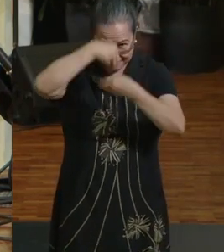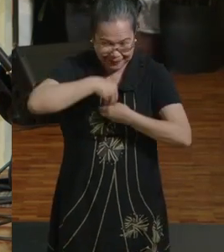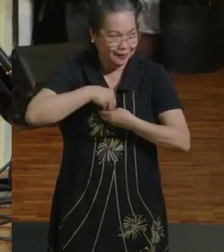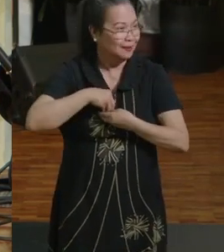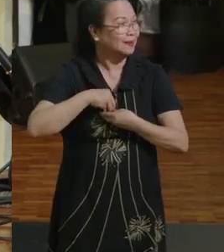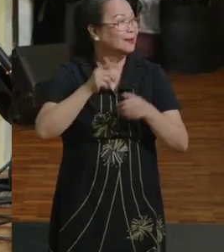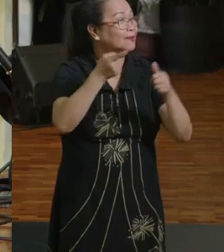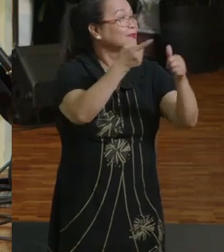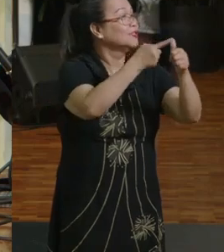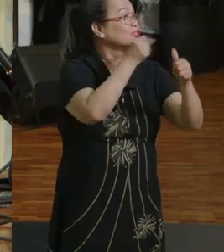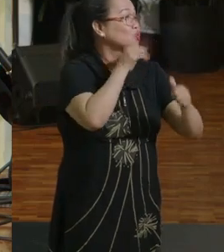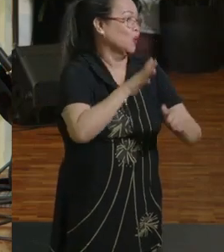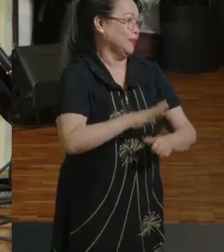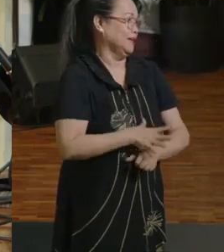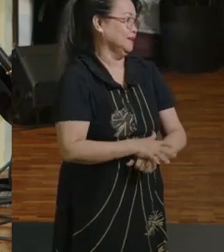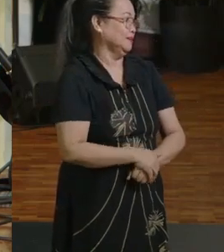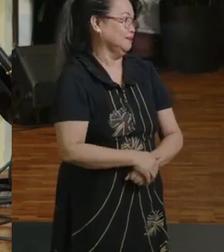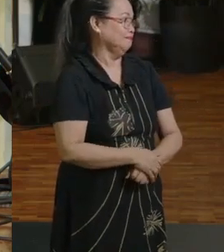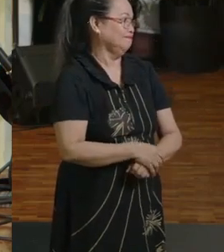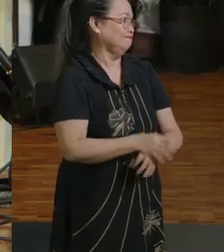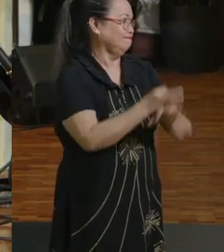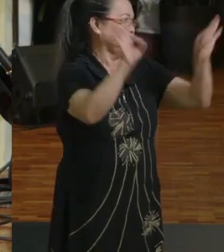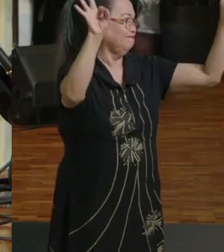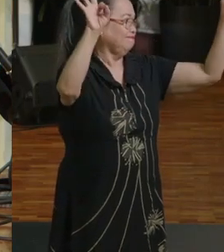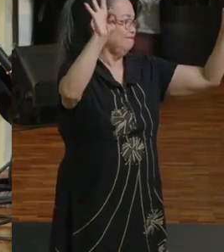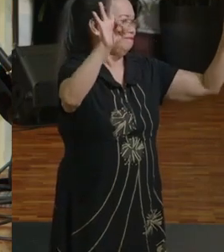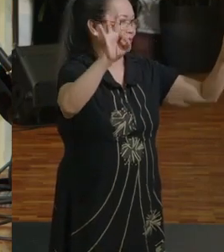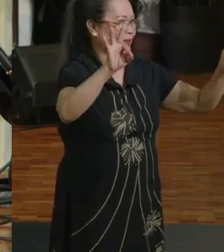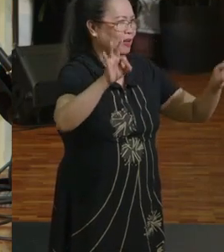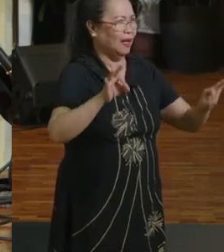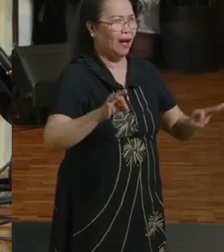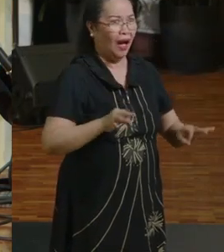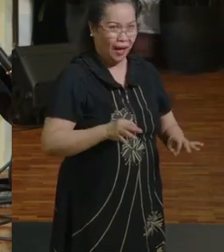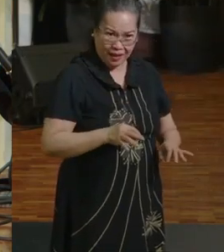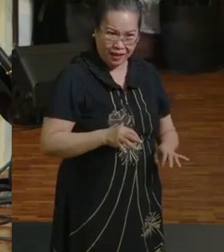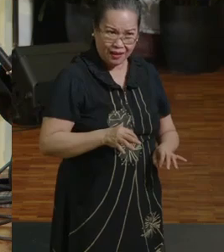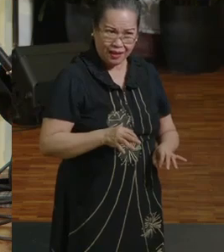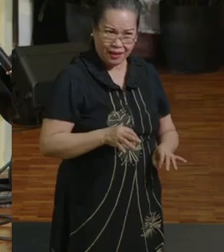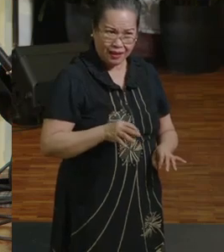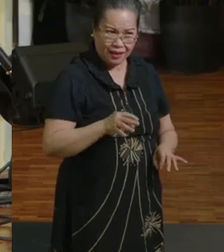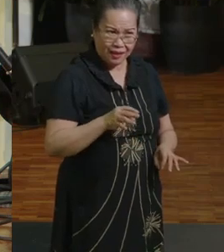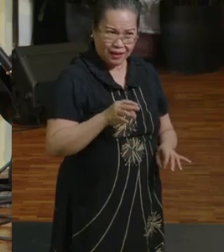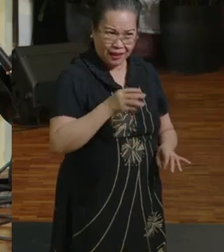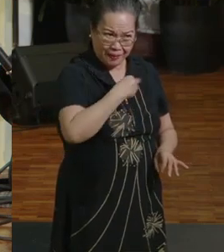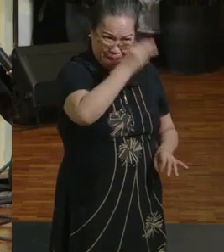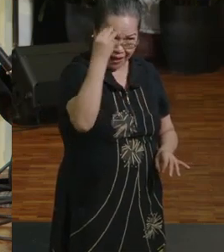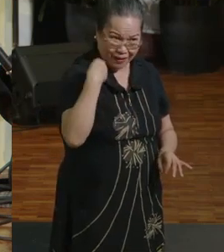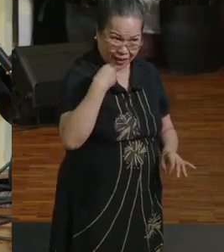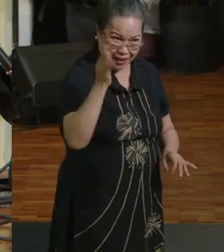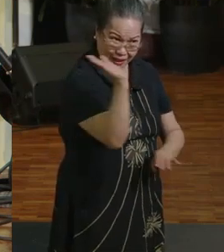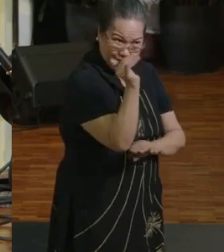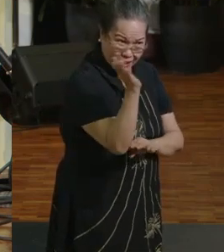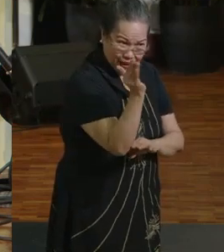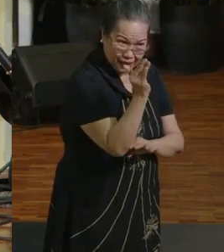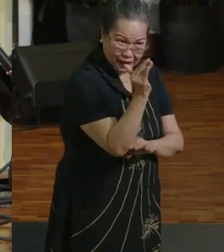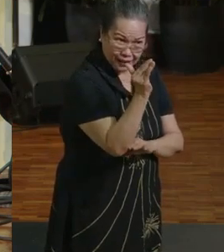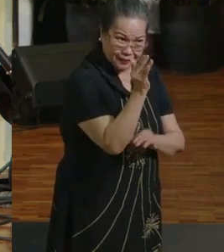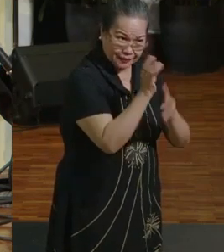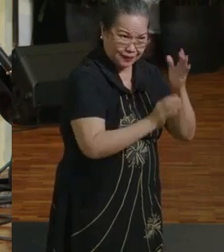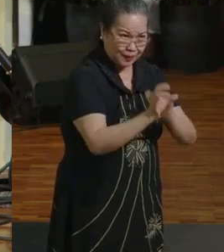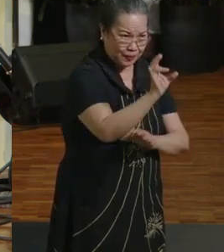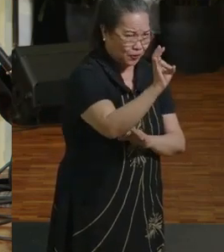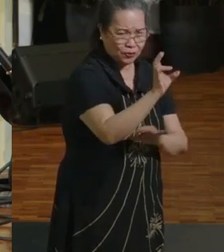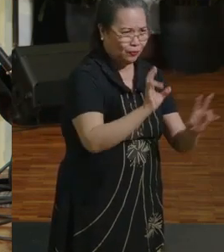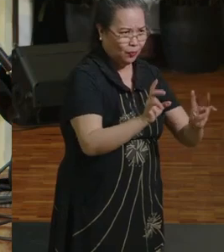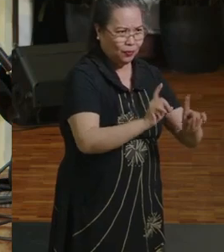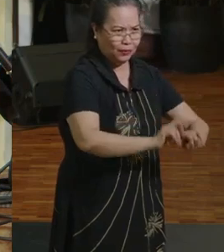unang kasama nilang babae. No? Hindi ito yung hindi ito yung prostitute sa chapter 7.